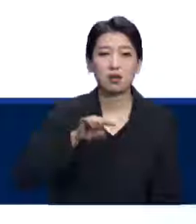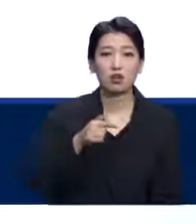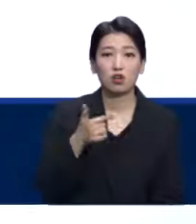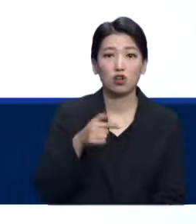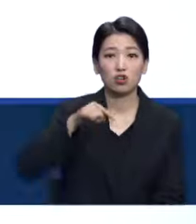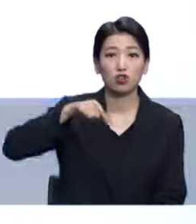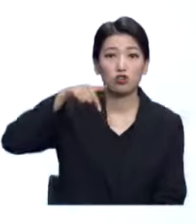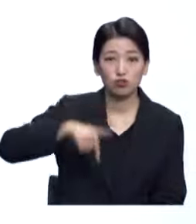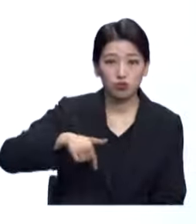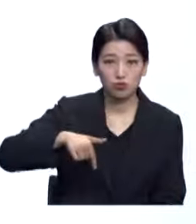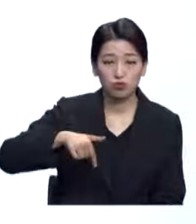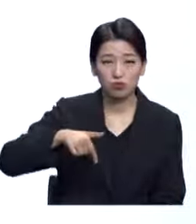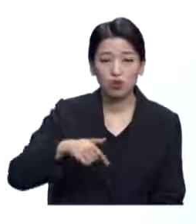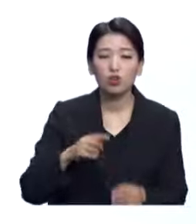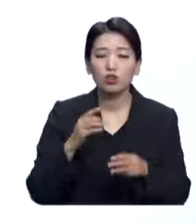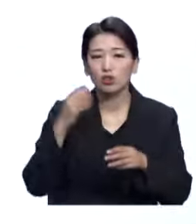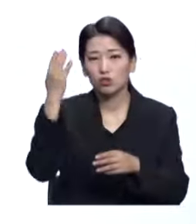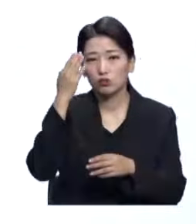오늘이죠. 오늘부터